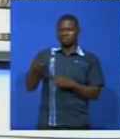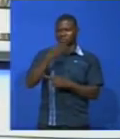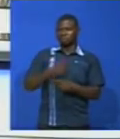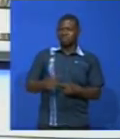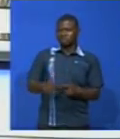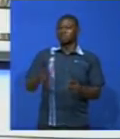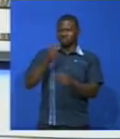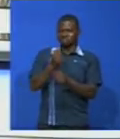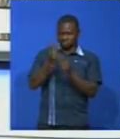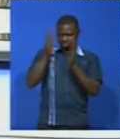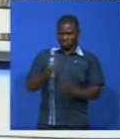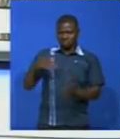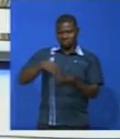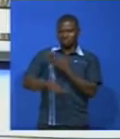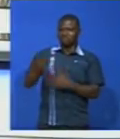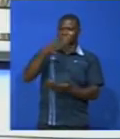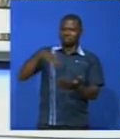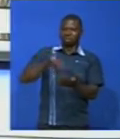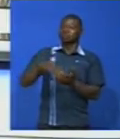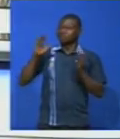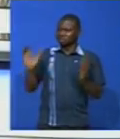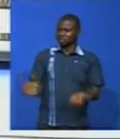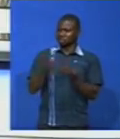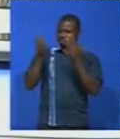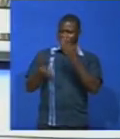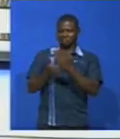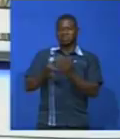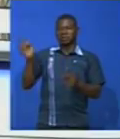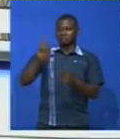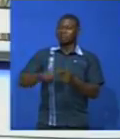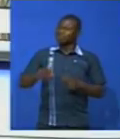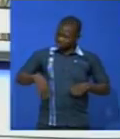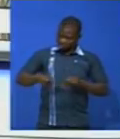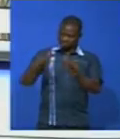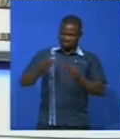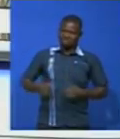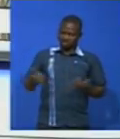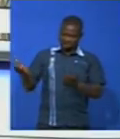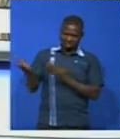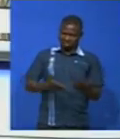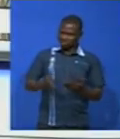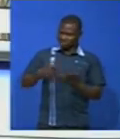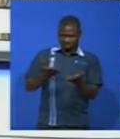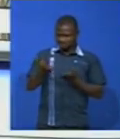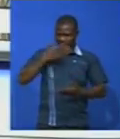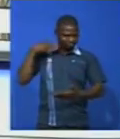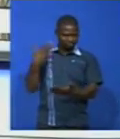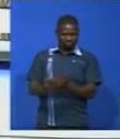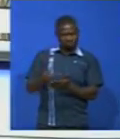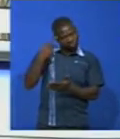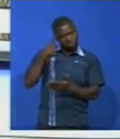ministre Bachir Ouédraogo a encouragé les techniciens à continuer à fournir des services de qualité aux consommateurs. Drissa Traoré